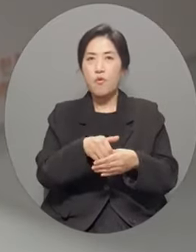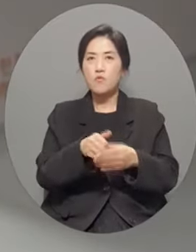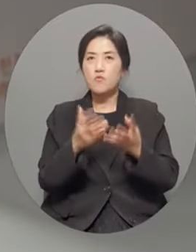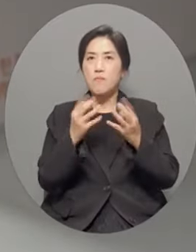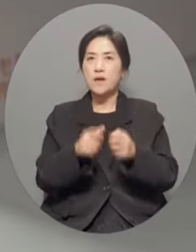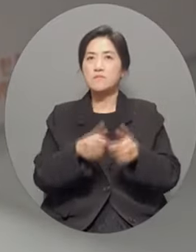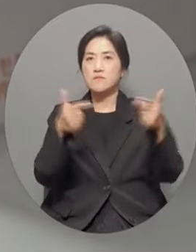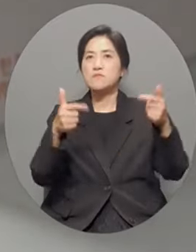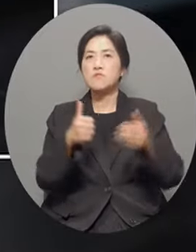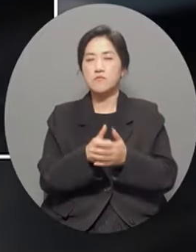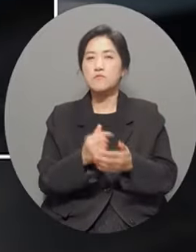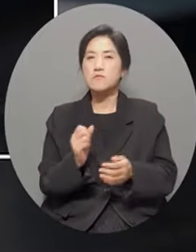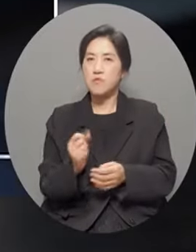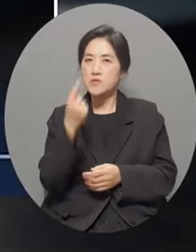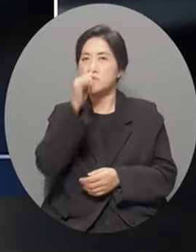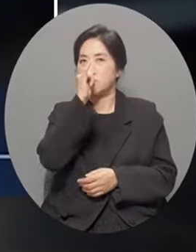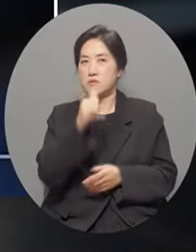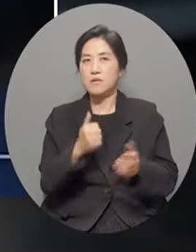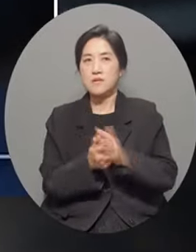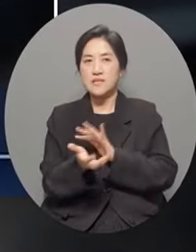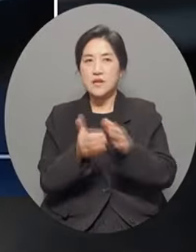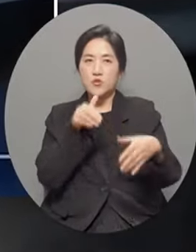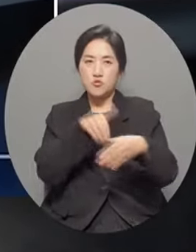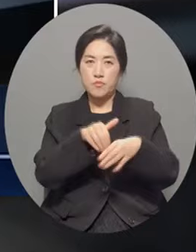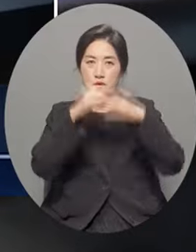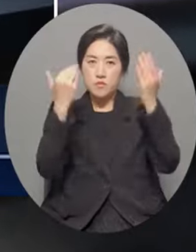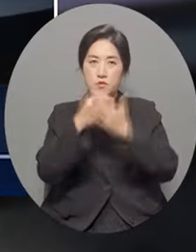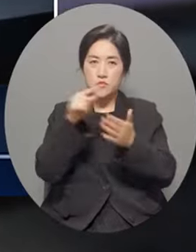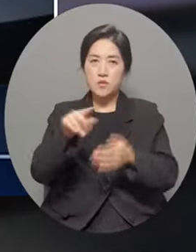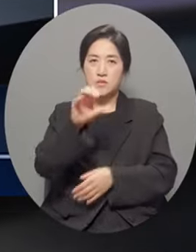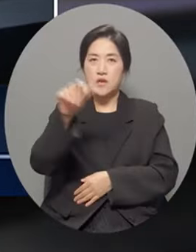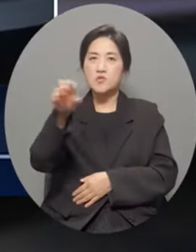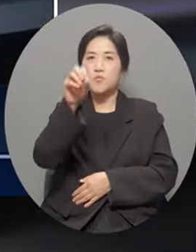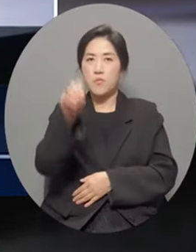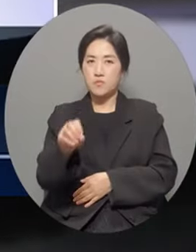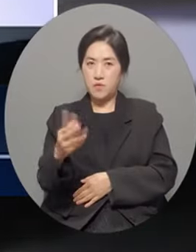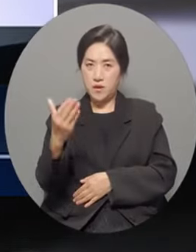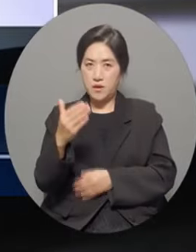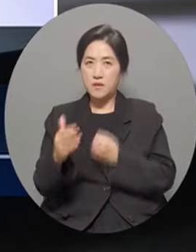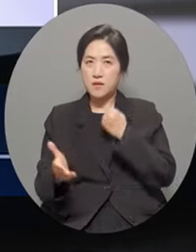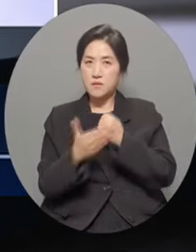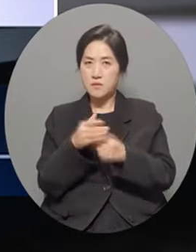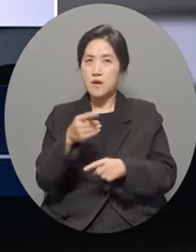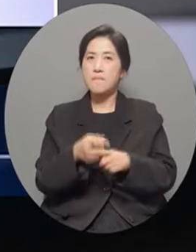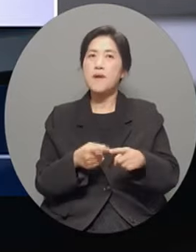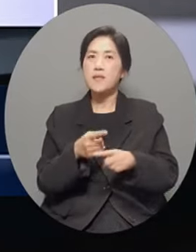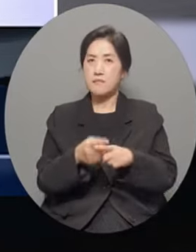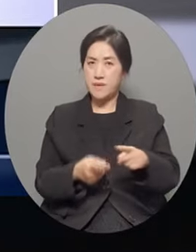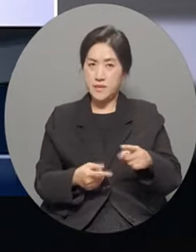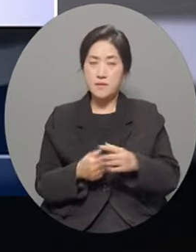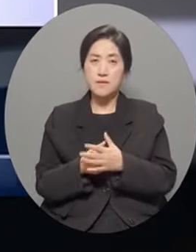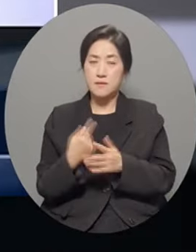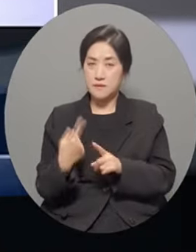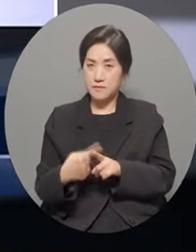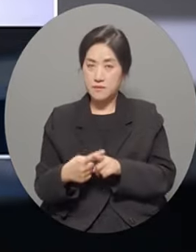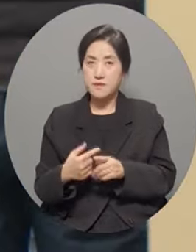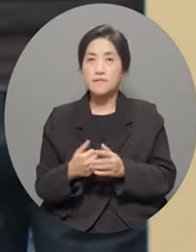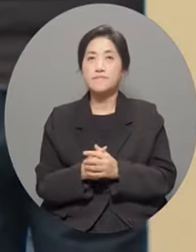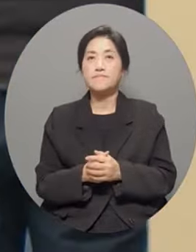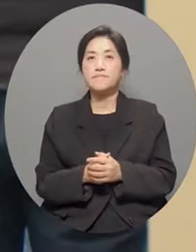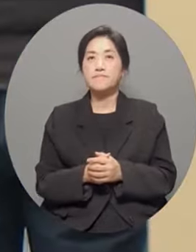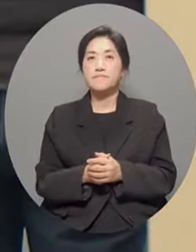변수가 됐습니다. 사전투표가 전체 투표의 한 45%를 차지합니다. 네네. 그러니까 거의 절반 가까운 거죠.